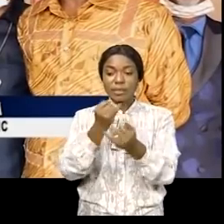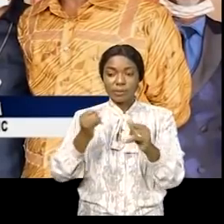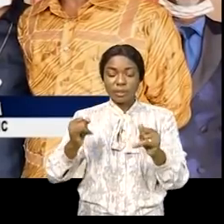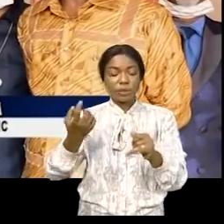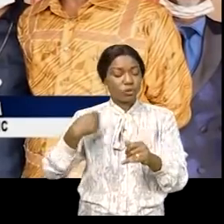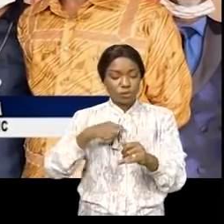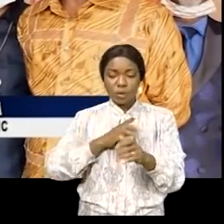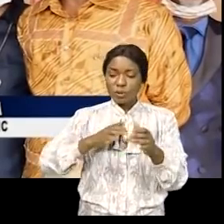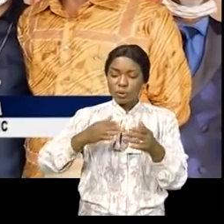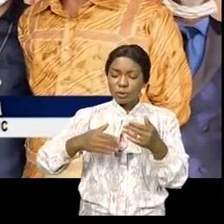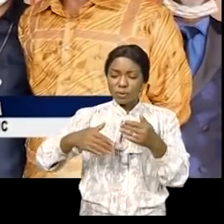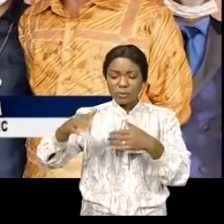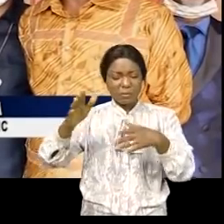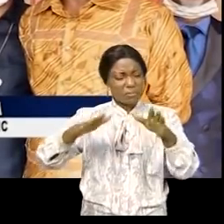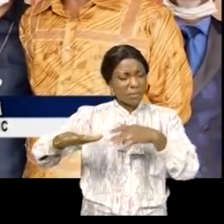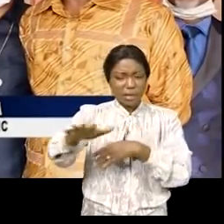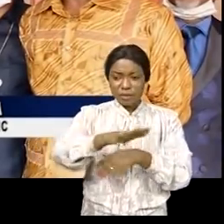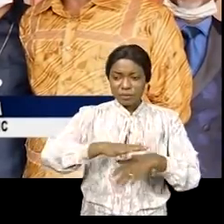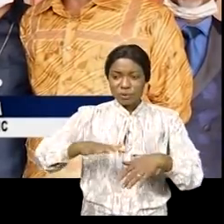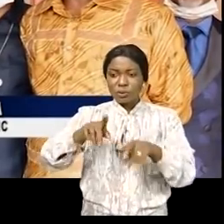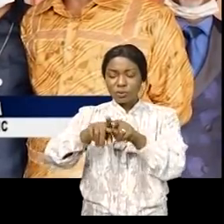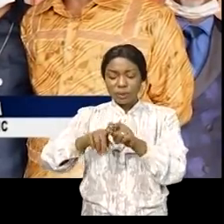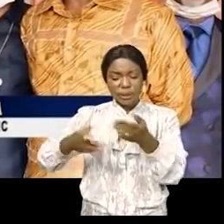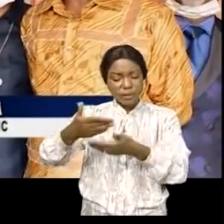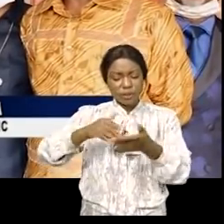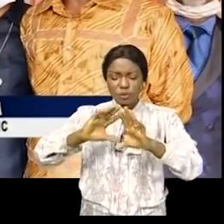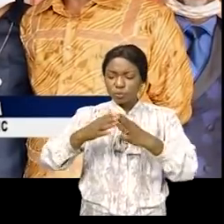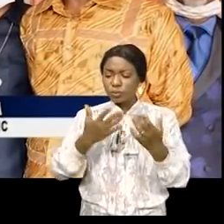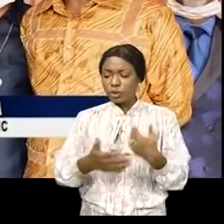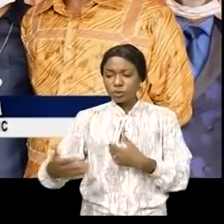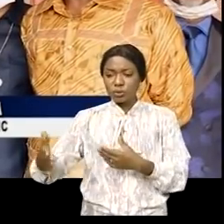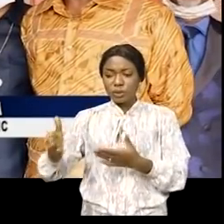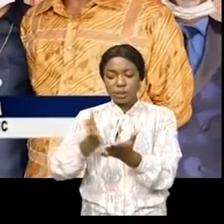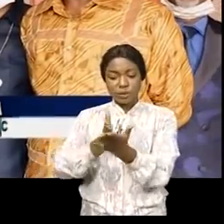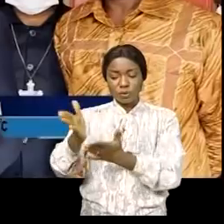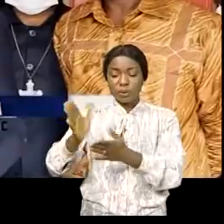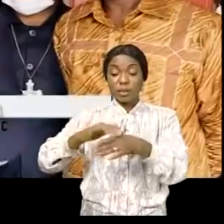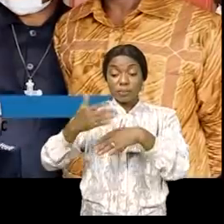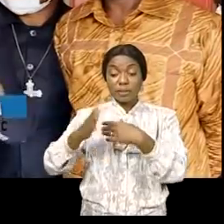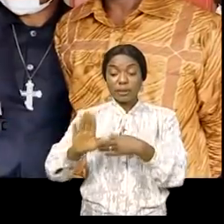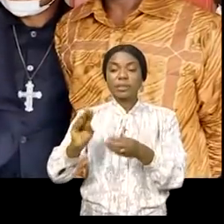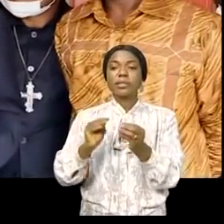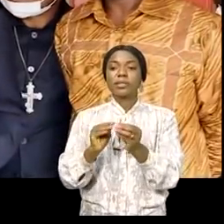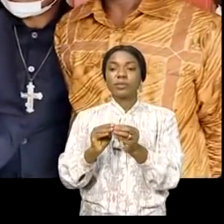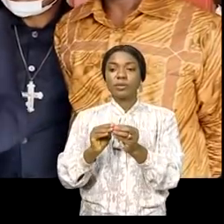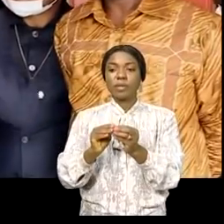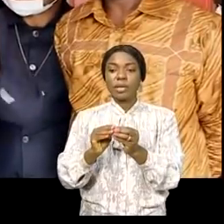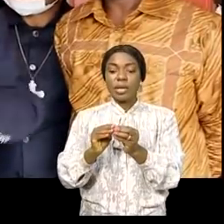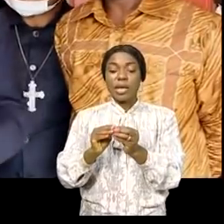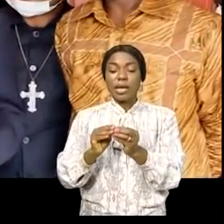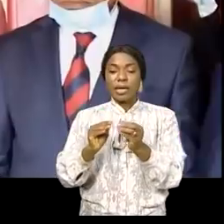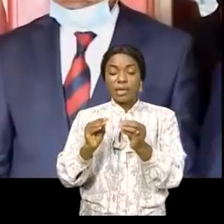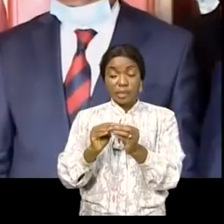partout, redynamiser les choses, remettre les choses en ordre après cette réunion. Il y avait une assemblée générale. Selon la